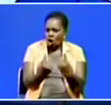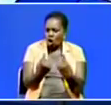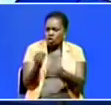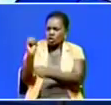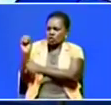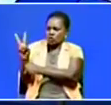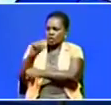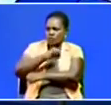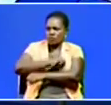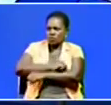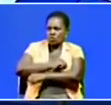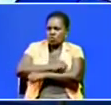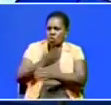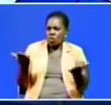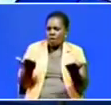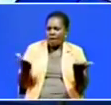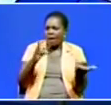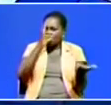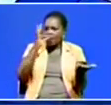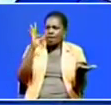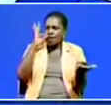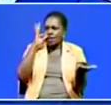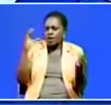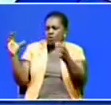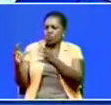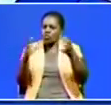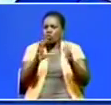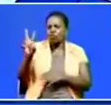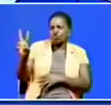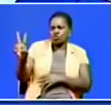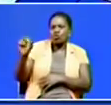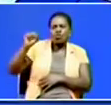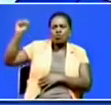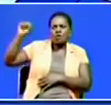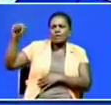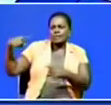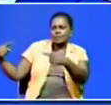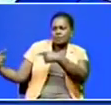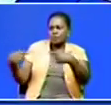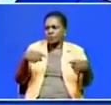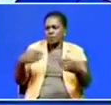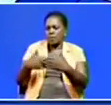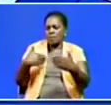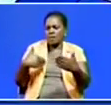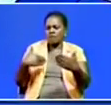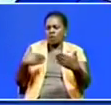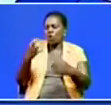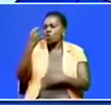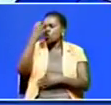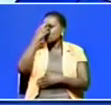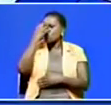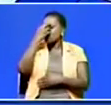shule ya sekondari ya Giakanja katika kaunti ya Nyeri baada ya mirengo miwili ya kisiasa kukabiliana kabla ya hafla ya naibu wa Rais William